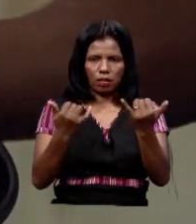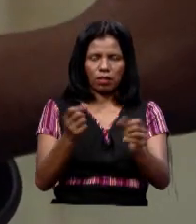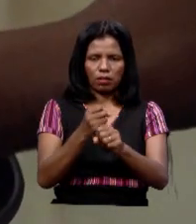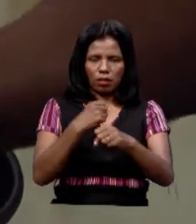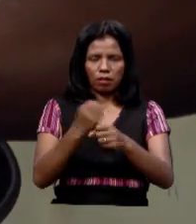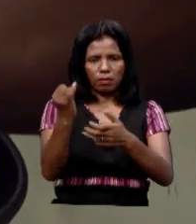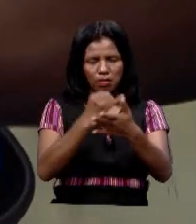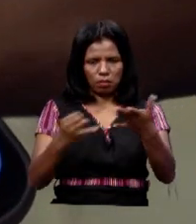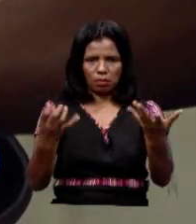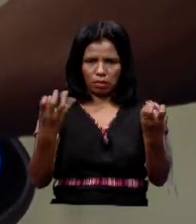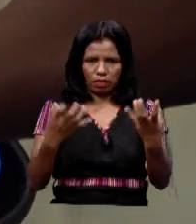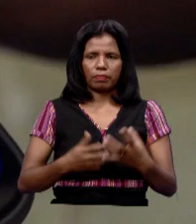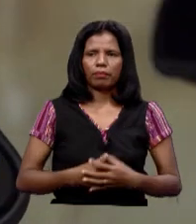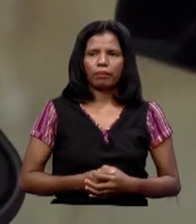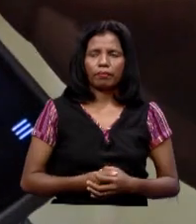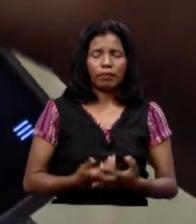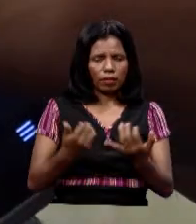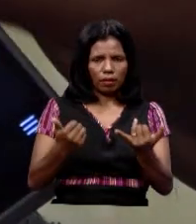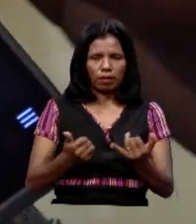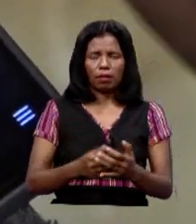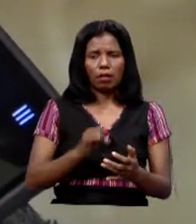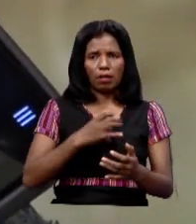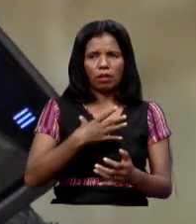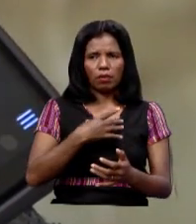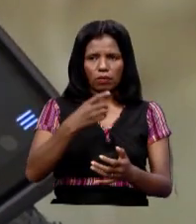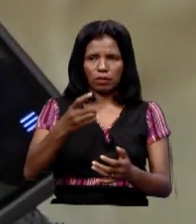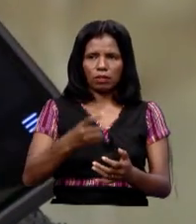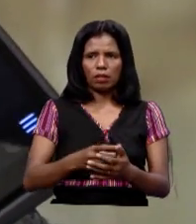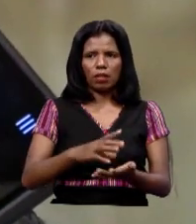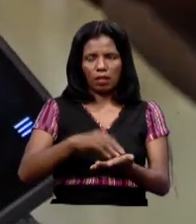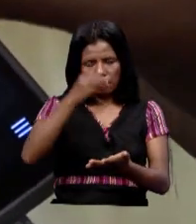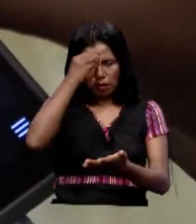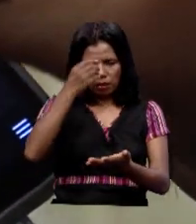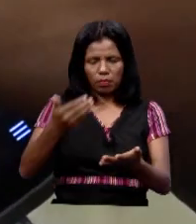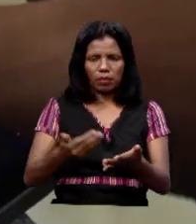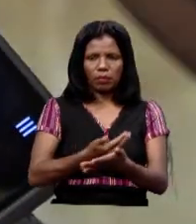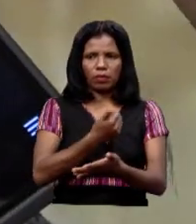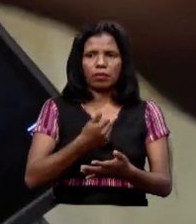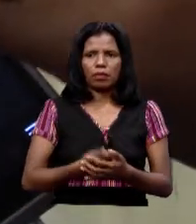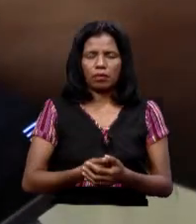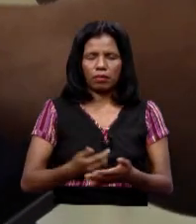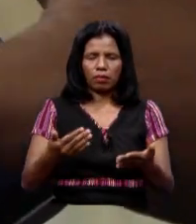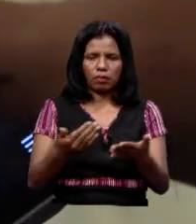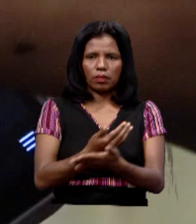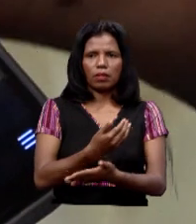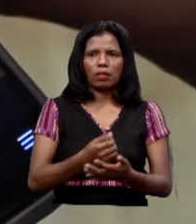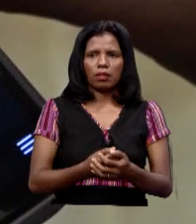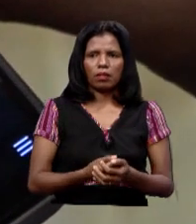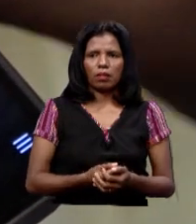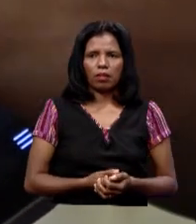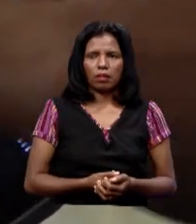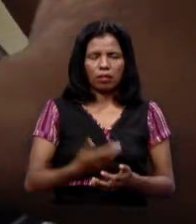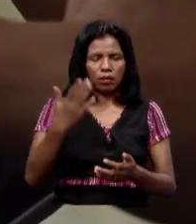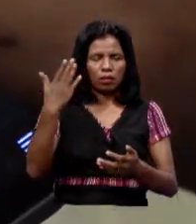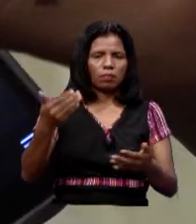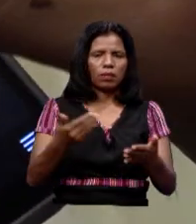produz. Sim, hau, ya ne musan hau gosta leo aprende buat nebe fong, buat nebe inovativo. Nebe ya ne ba kanu